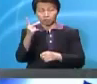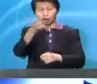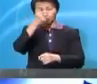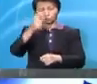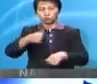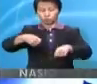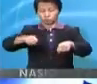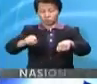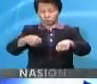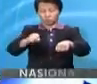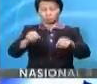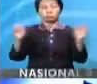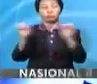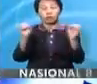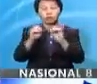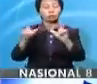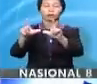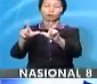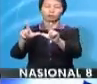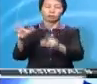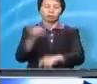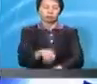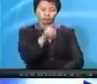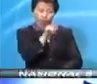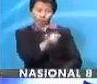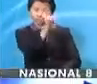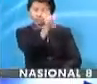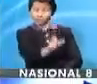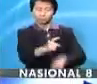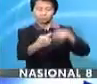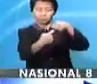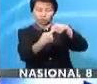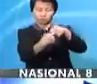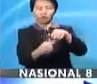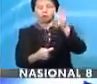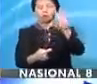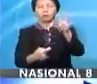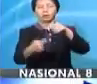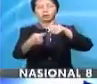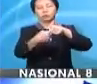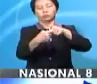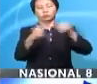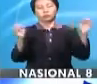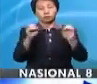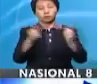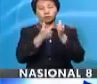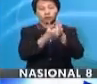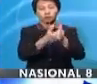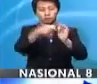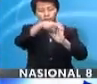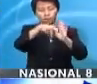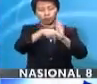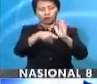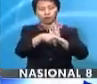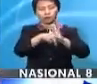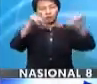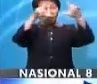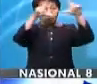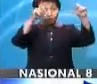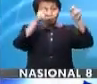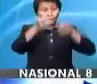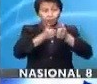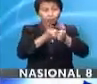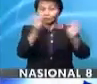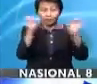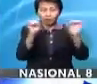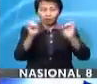kerana menunggang motosikal tanpa lesen. Manakala Michael didakwa dengan 4 pertuduhan tidak mengikut peraturan isyarat papan tanda,